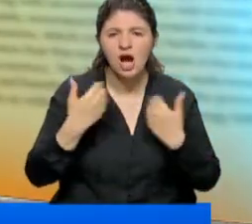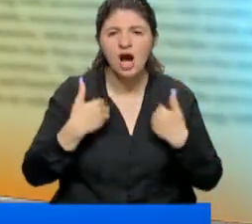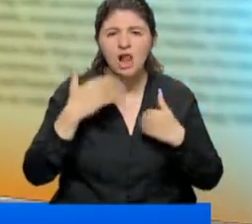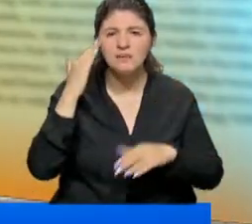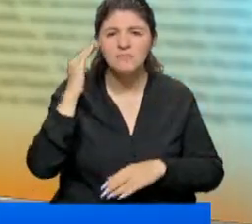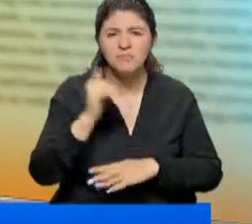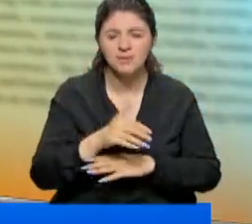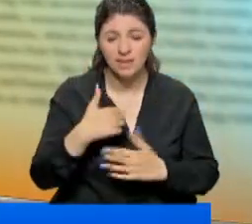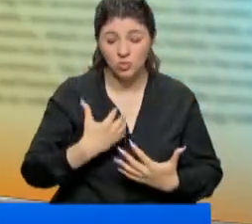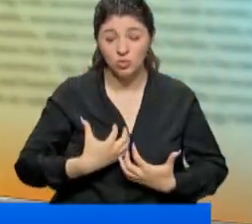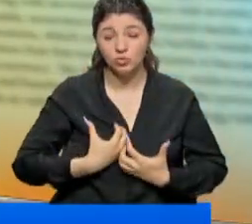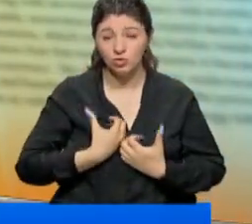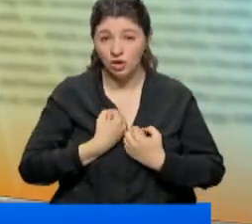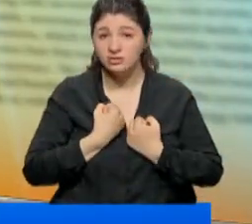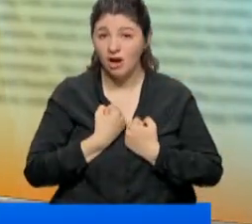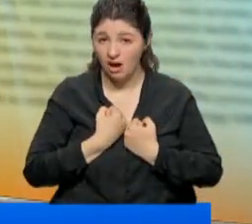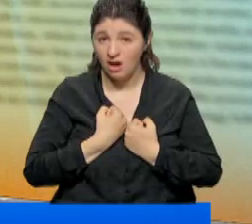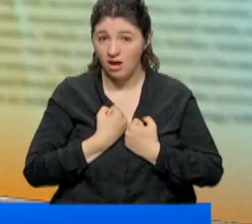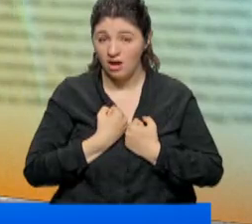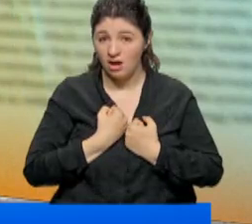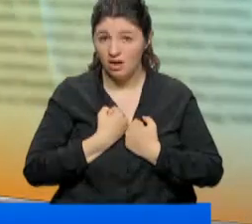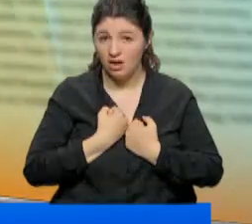durumuna düşmek beni üzüyorsa